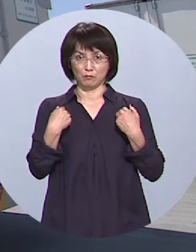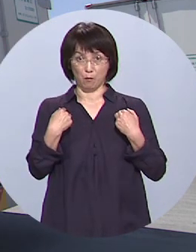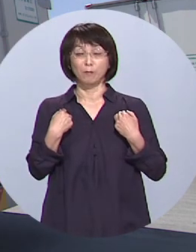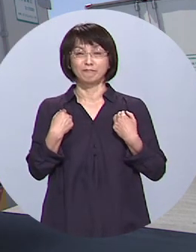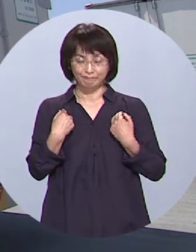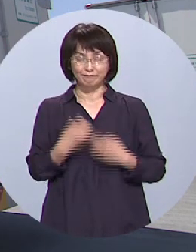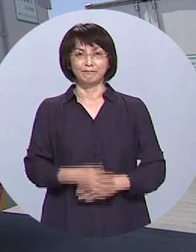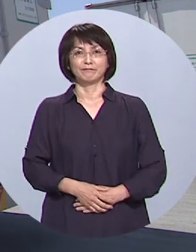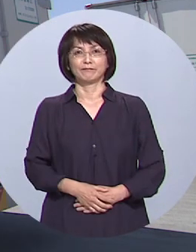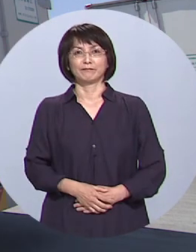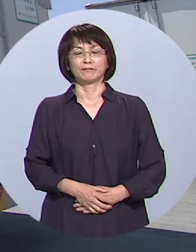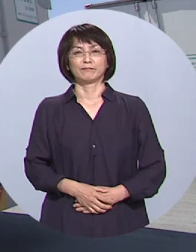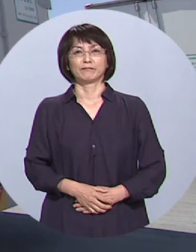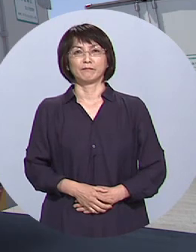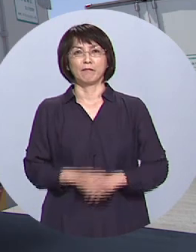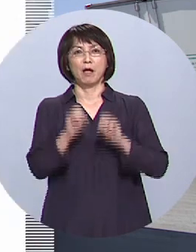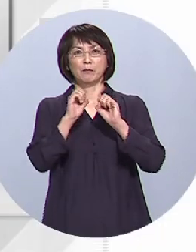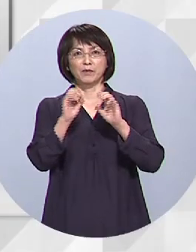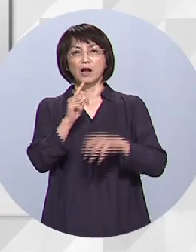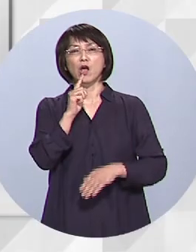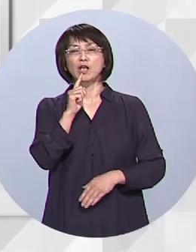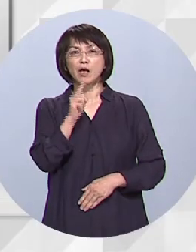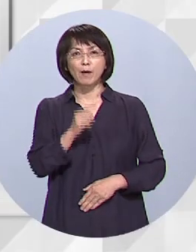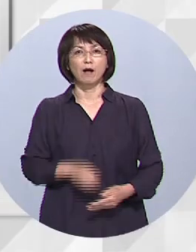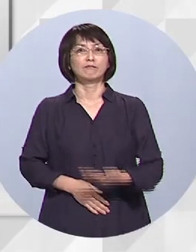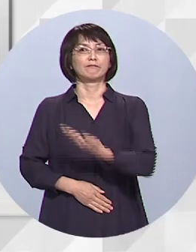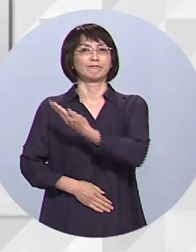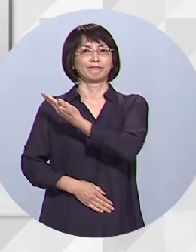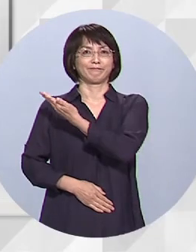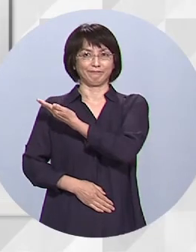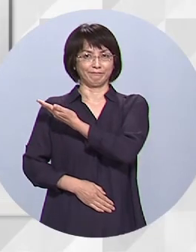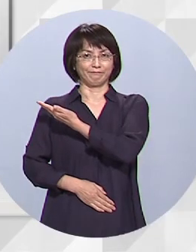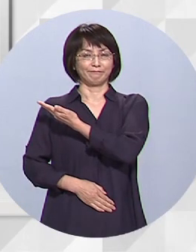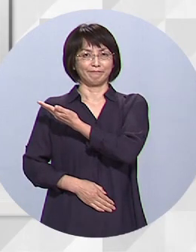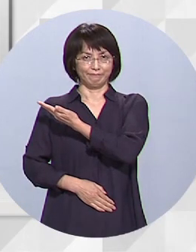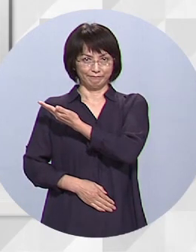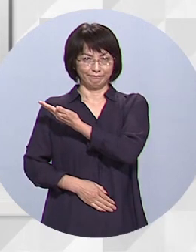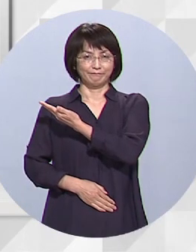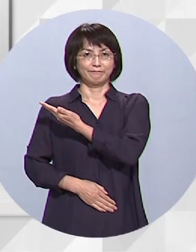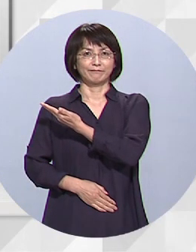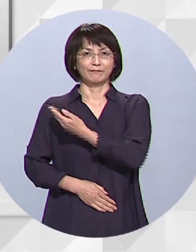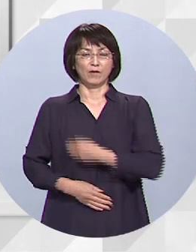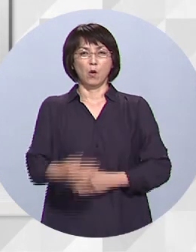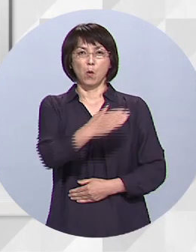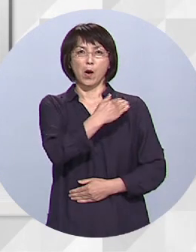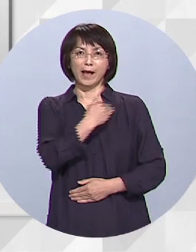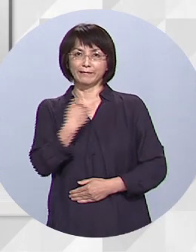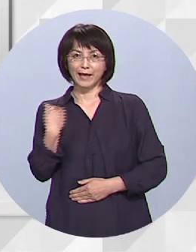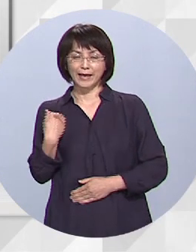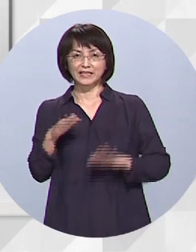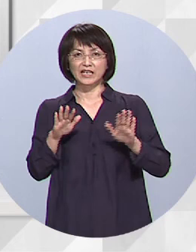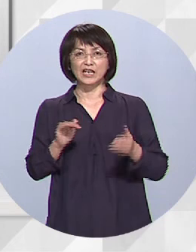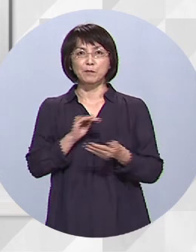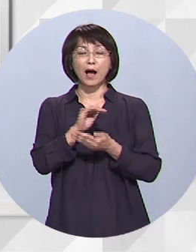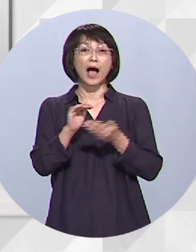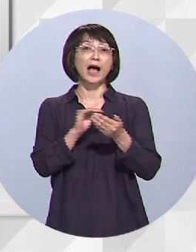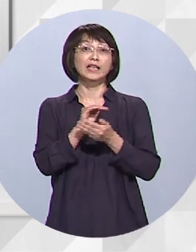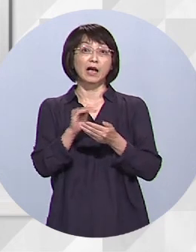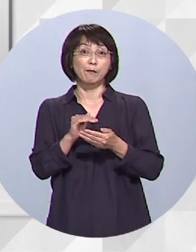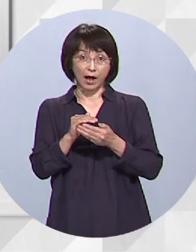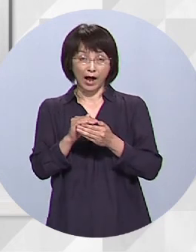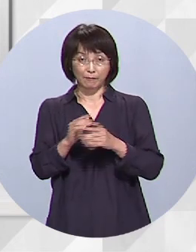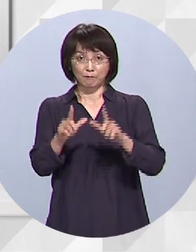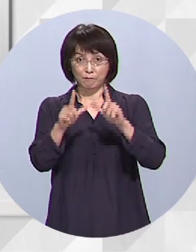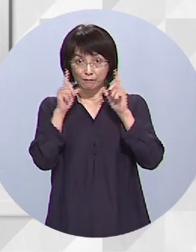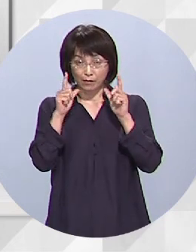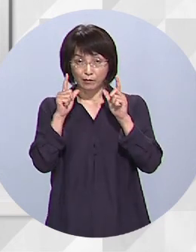ね。その PR といえばこちらもご覧ください。私たち今玉出演者の名刺